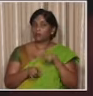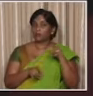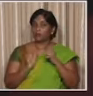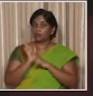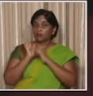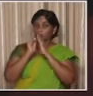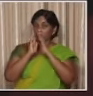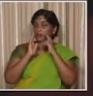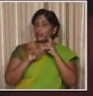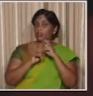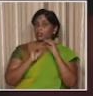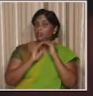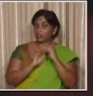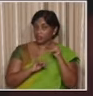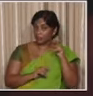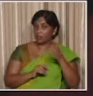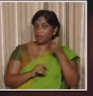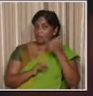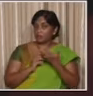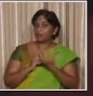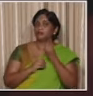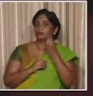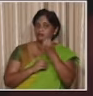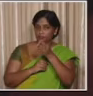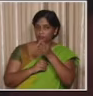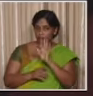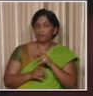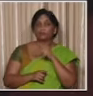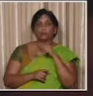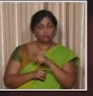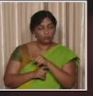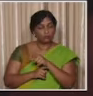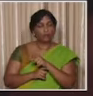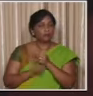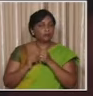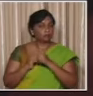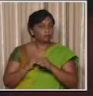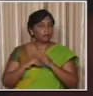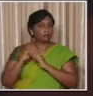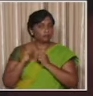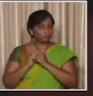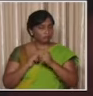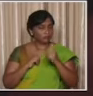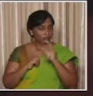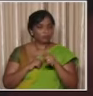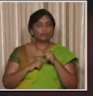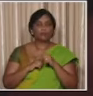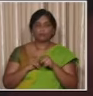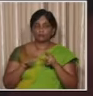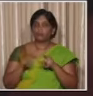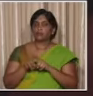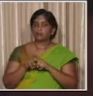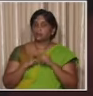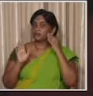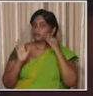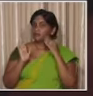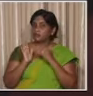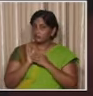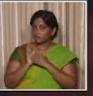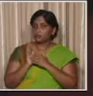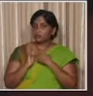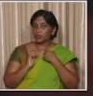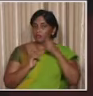ලේකන ආරක්ෂක දෙපාර්තමේන්තුවටත් වටිනාකමක් ලබා දිය යුතුයි. ඒත් ඒ කරන්නා වූ කටයුතු වලට. එහින්දා ඒකත්